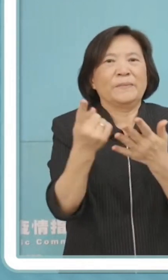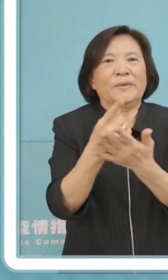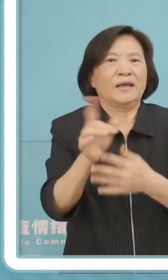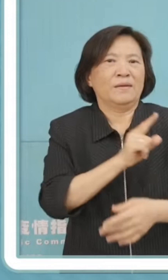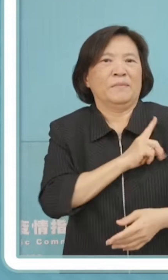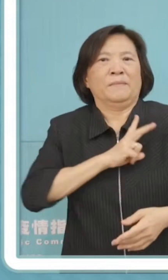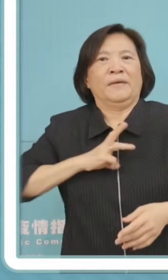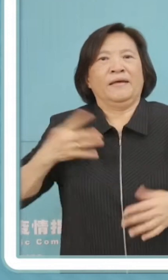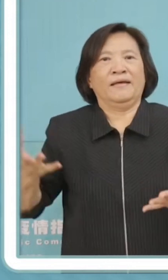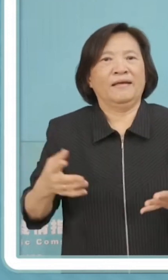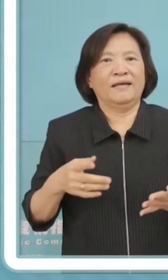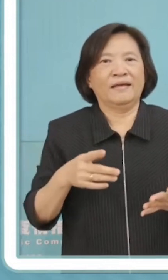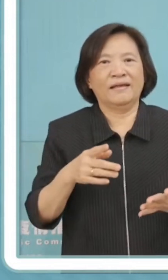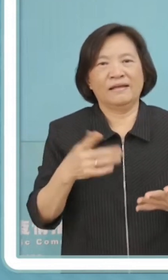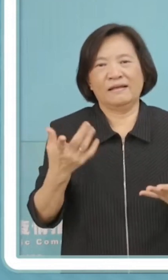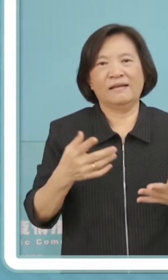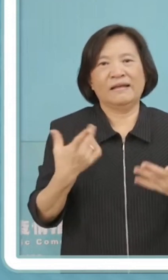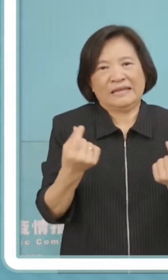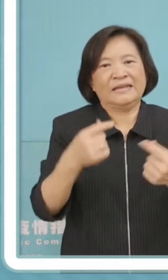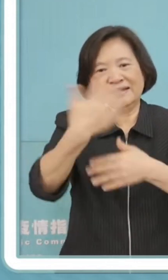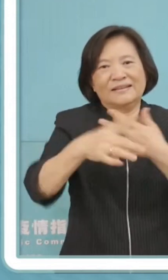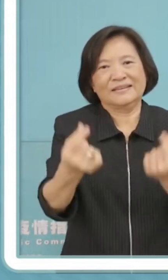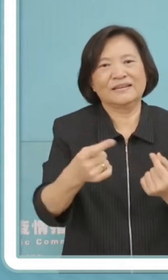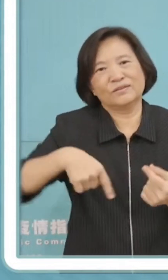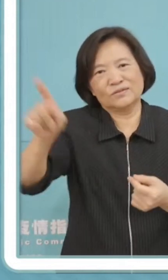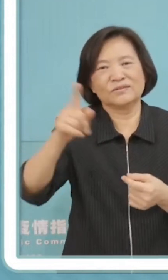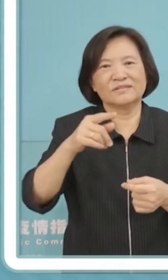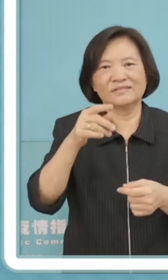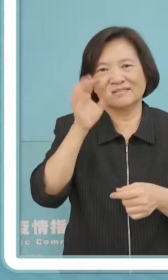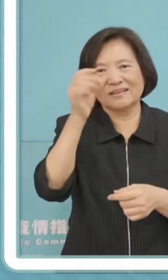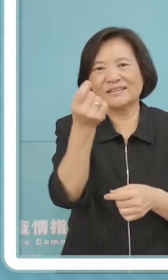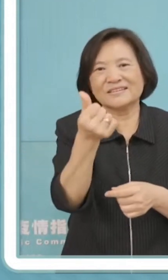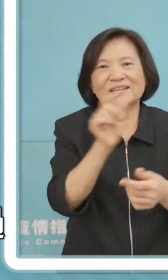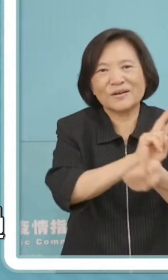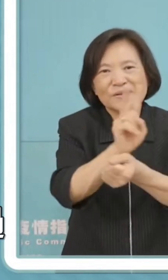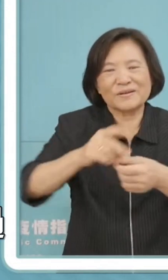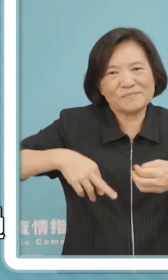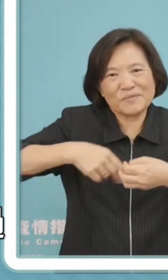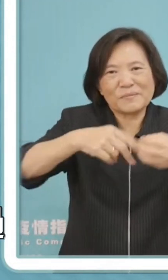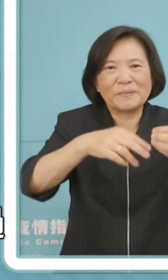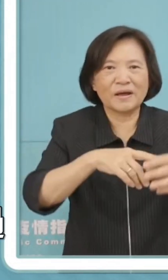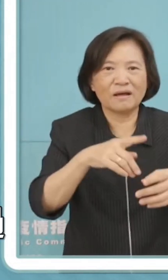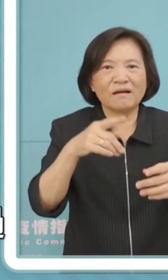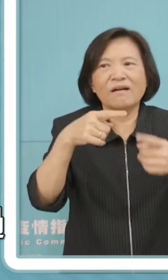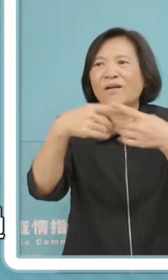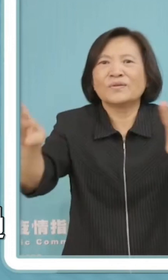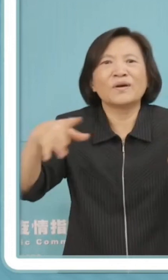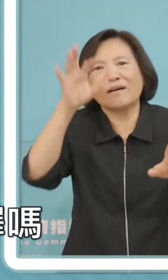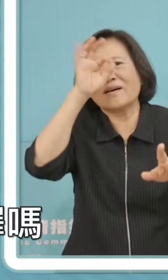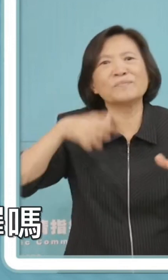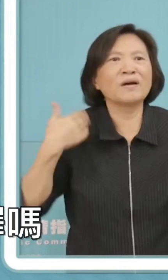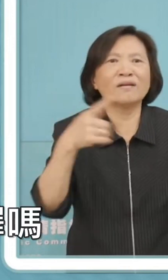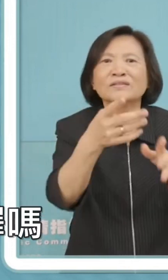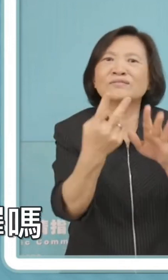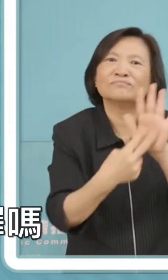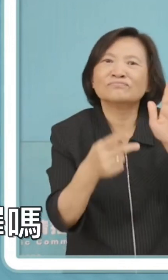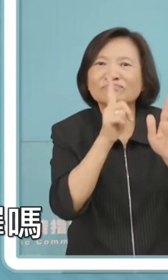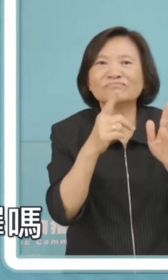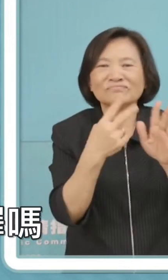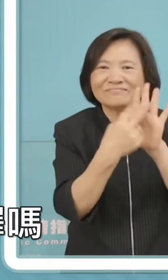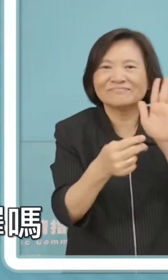你问我答案，你知道？还是少林足球了。 少林足球有的很多人没有看过，所以可以跟我们